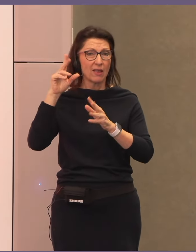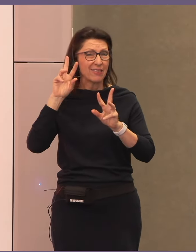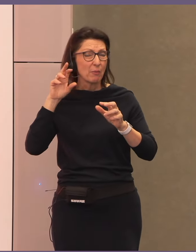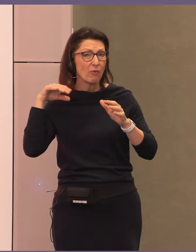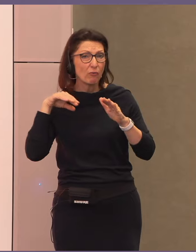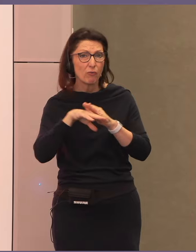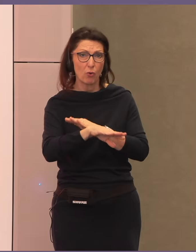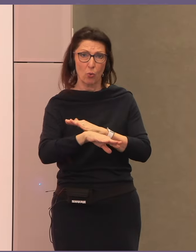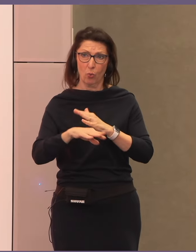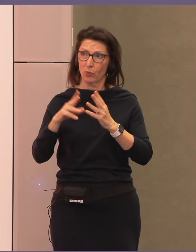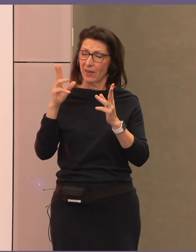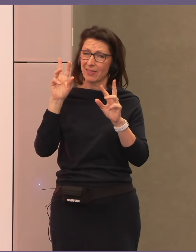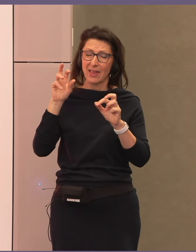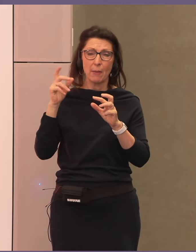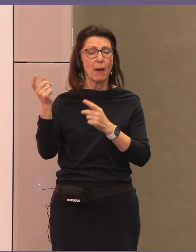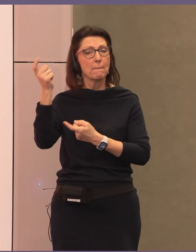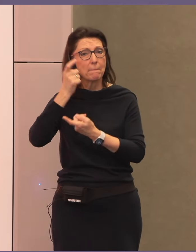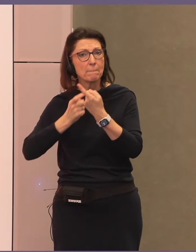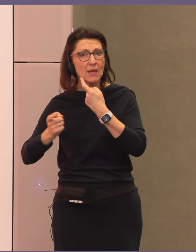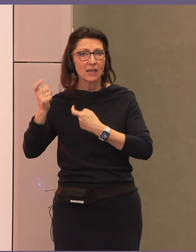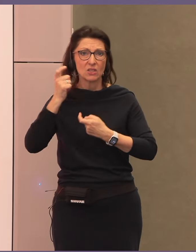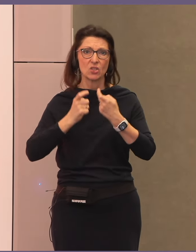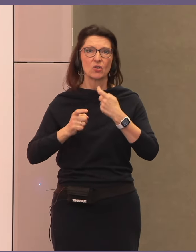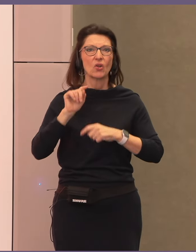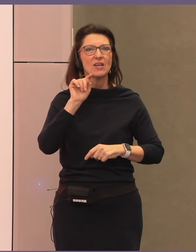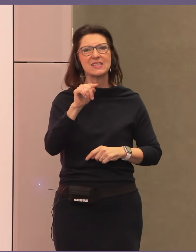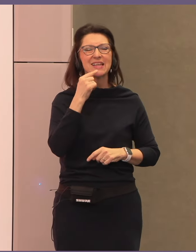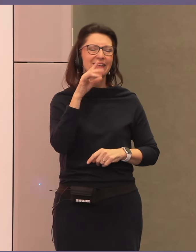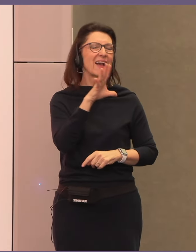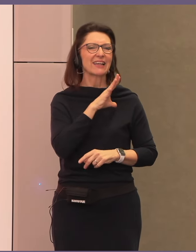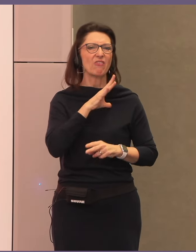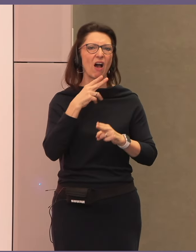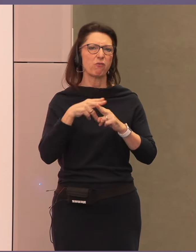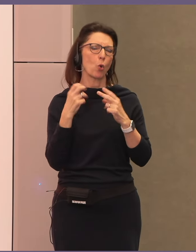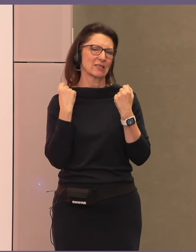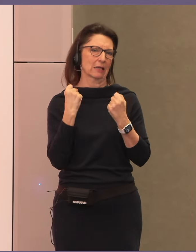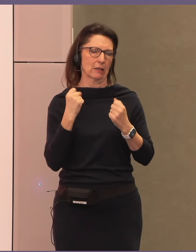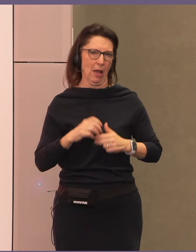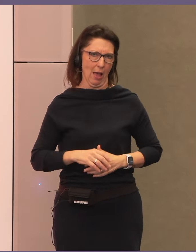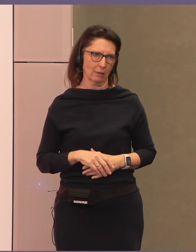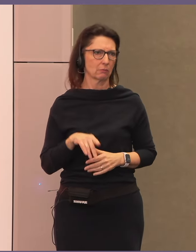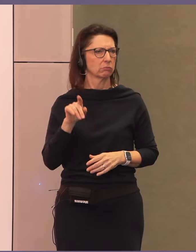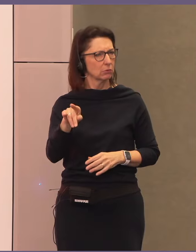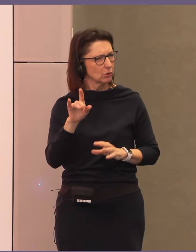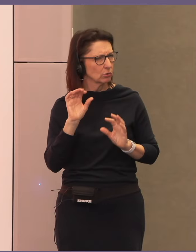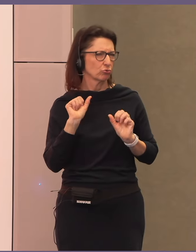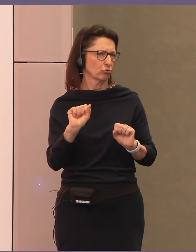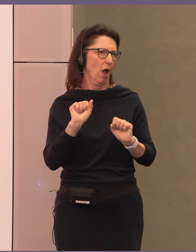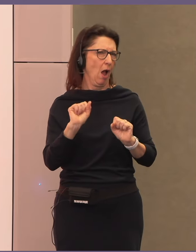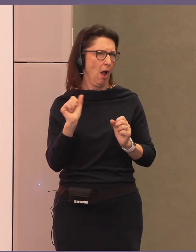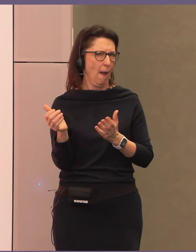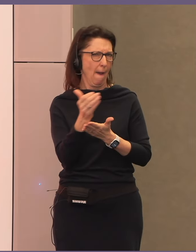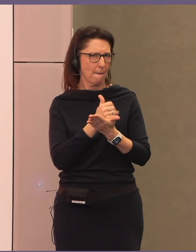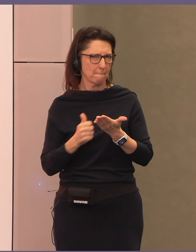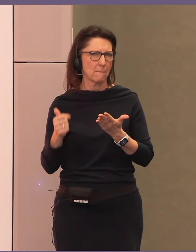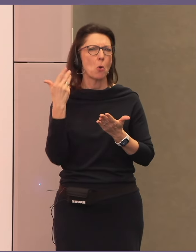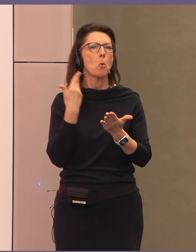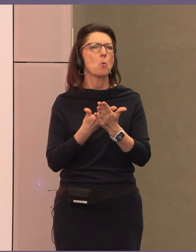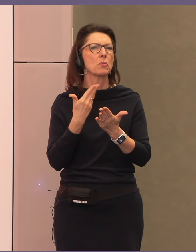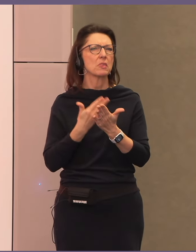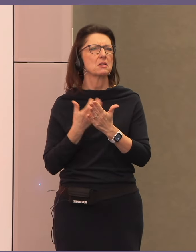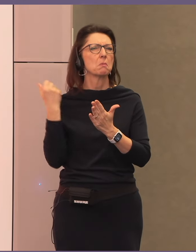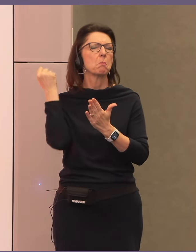gesellschaftlichen Phänomene als sicherheitspolitische Risiken konstruiert und dementsprechend bekämpft werden.